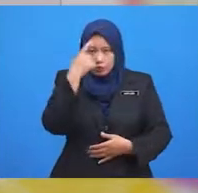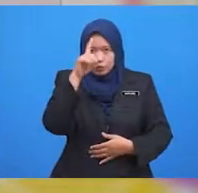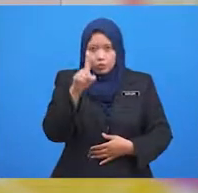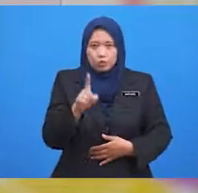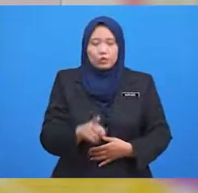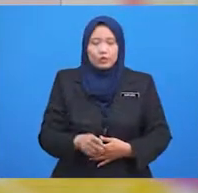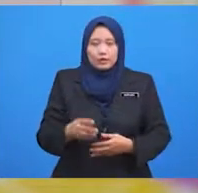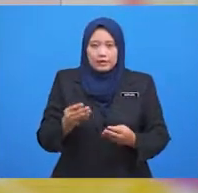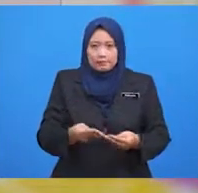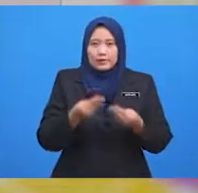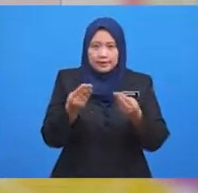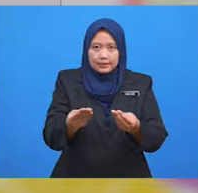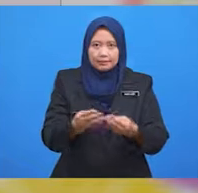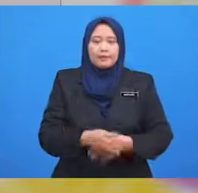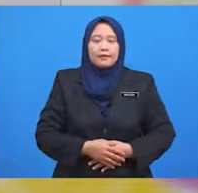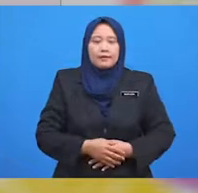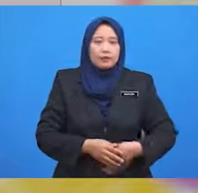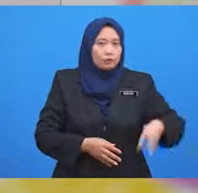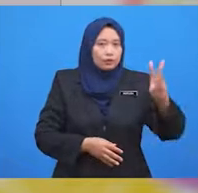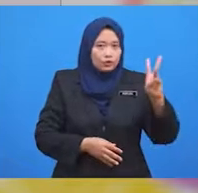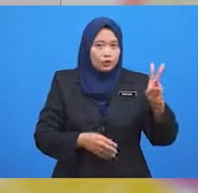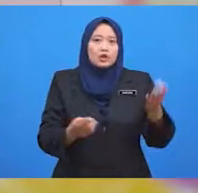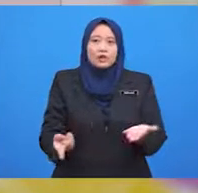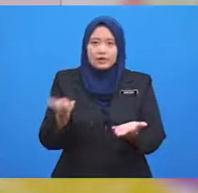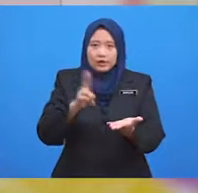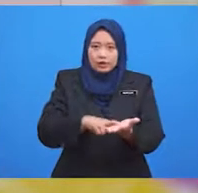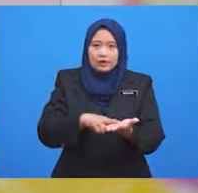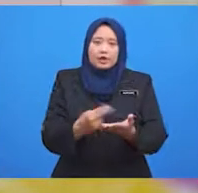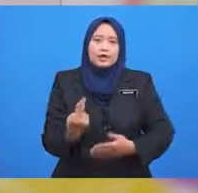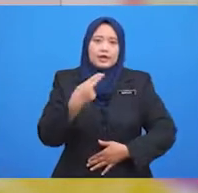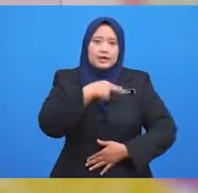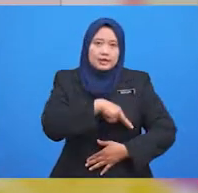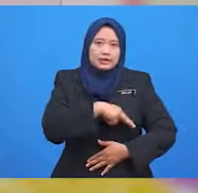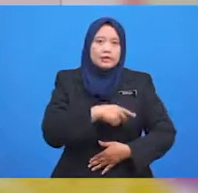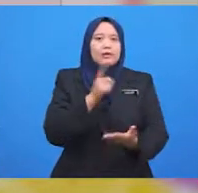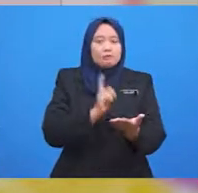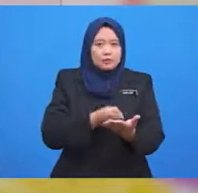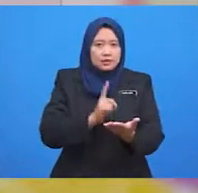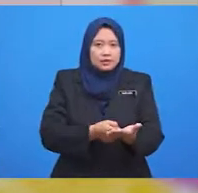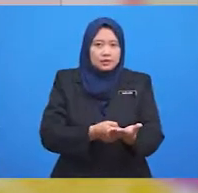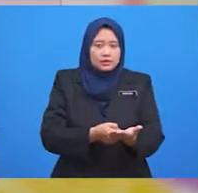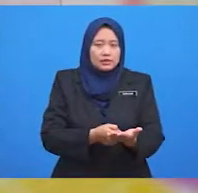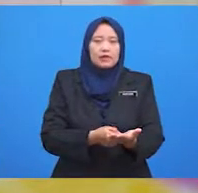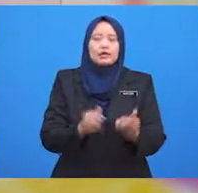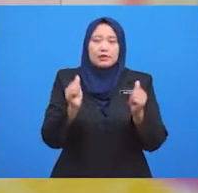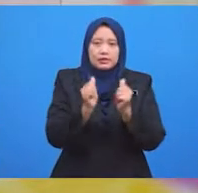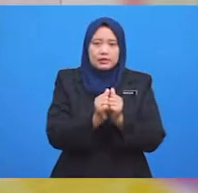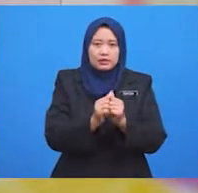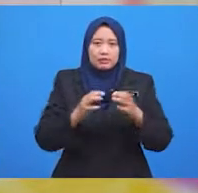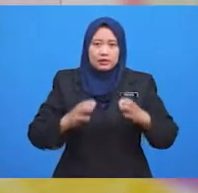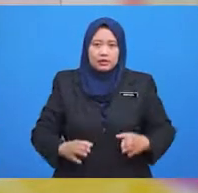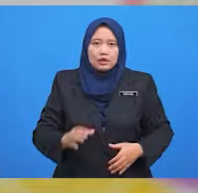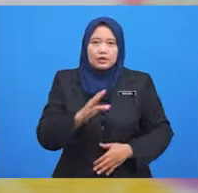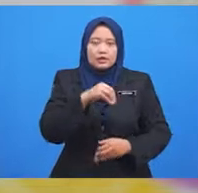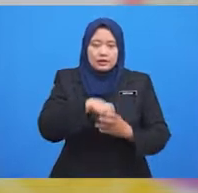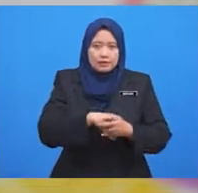6. Merekod hasil rundingan antara juru estetik dan pelanggan dalam borang persetujuan